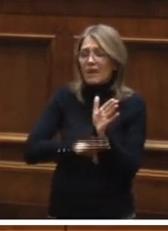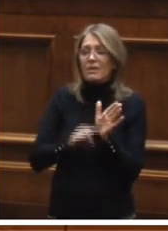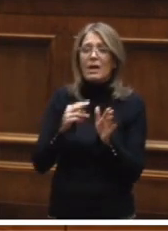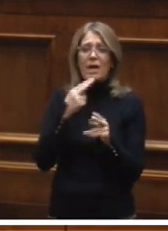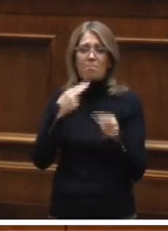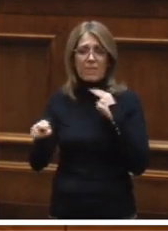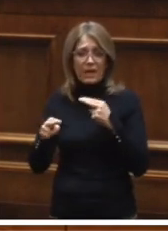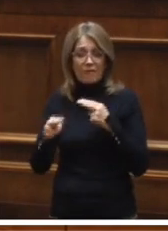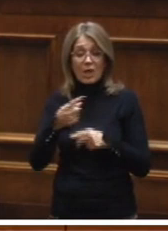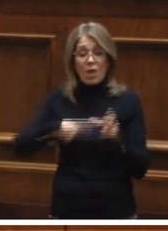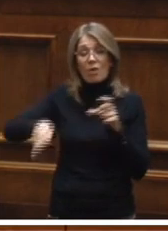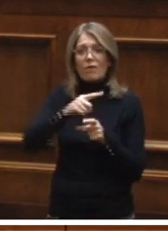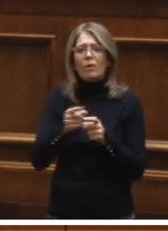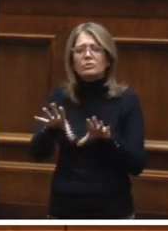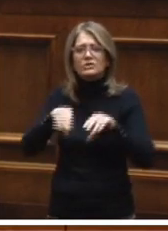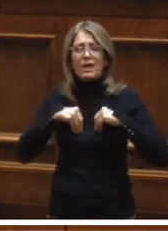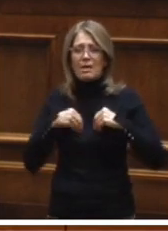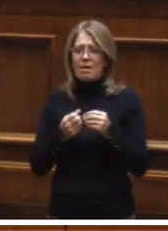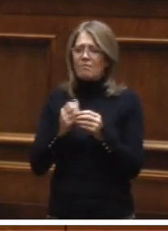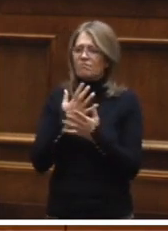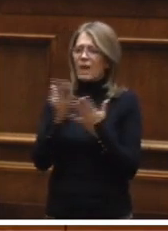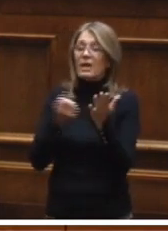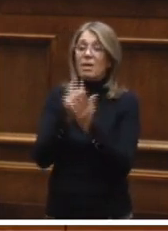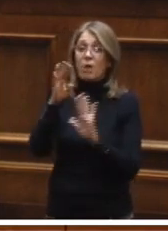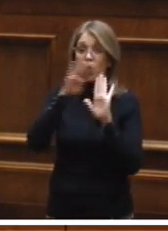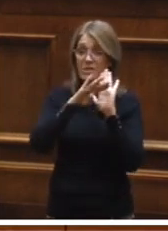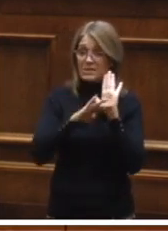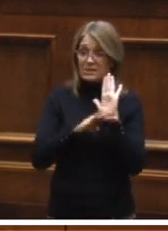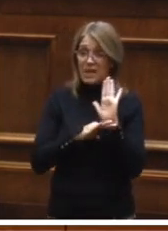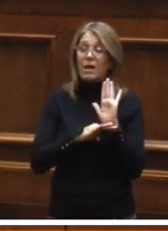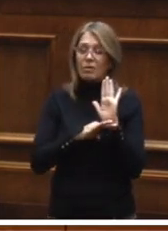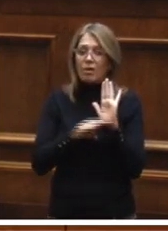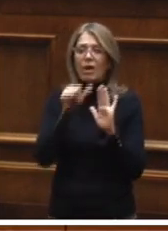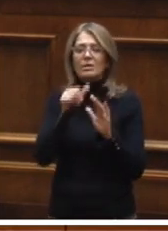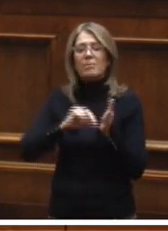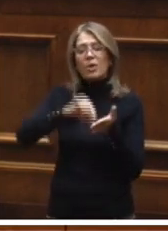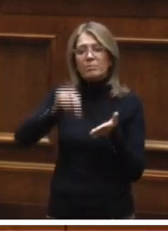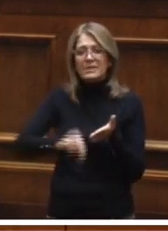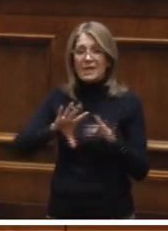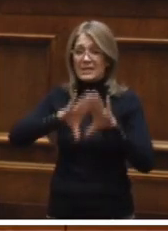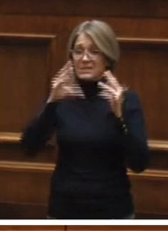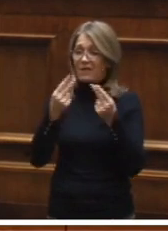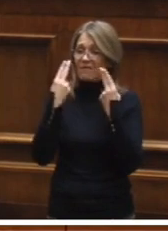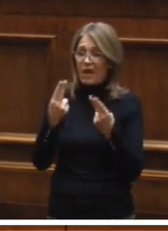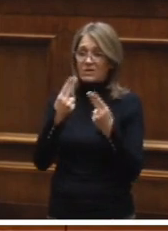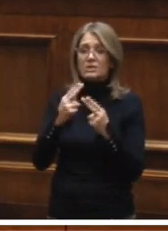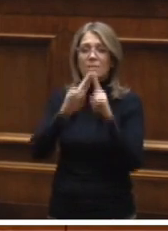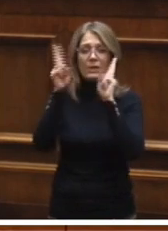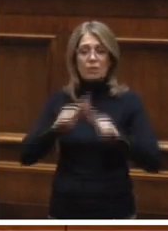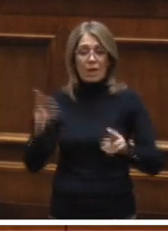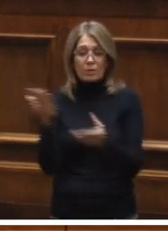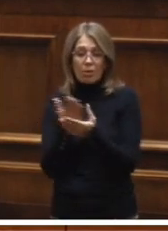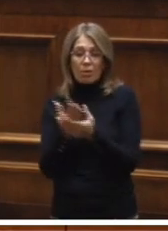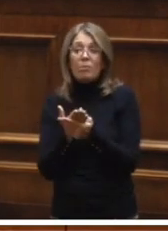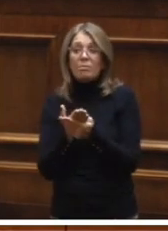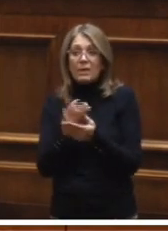usvajanjem brojnih zakona iz ove oblasti i ratifikovanjem svih bitnih međunarodnih dokumenata koji se tiču